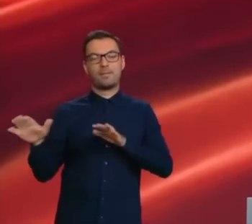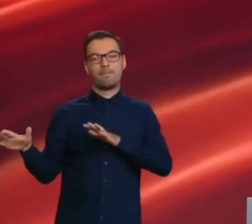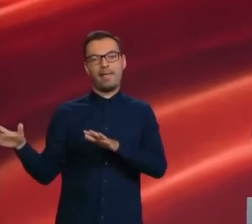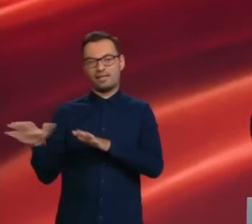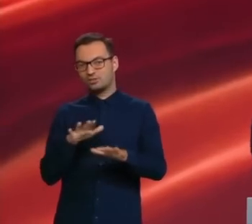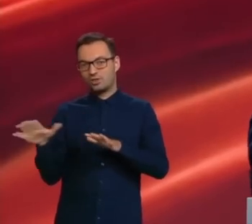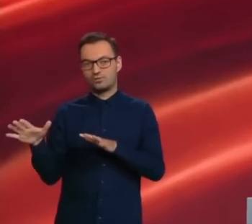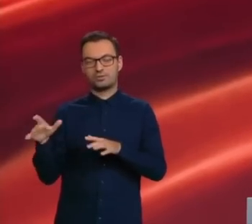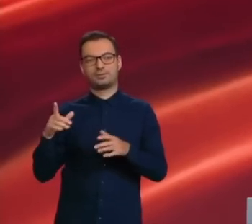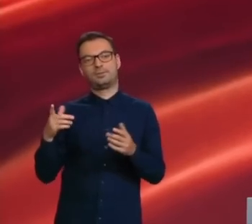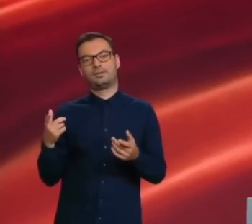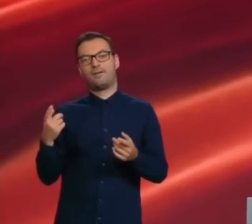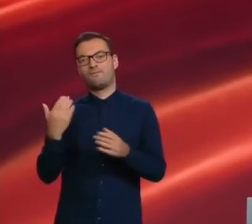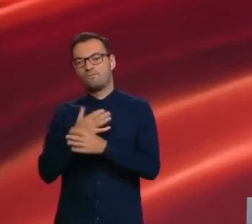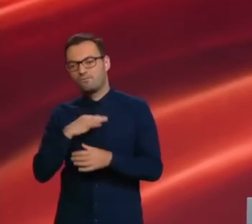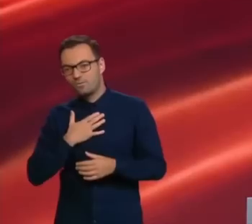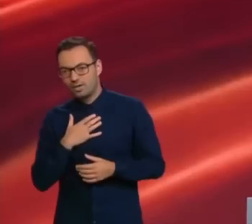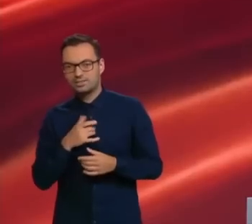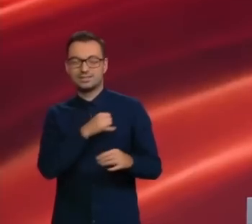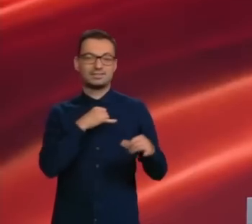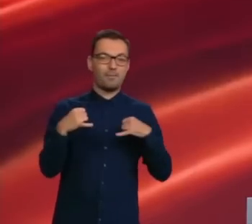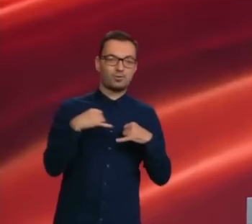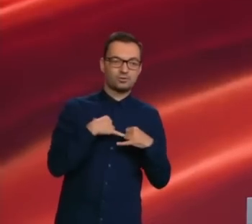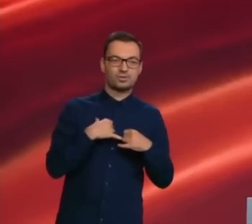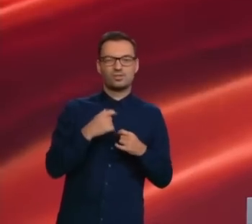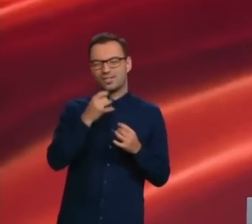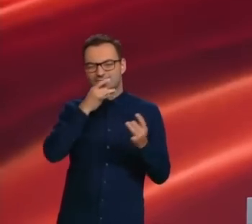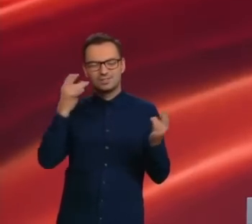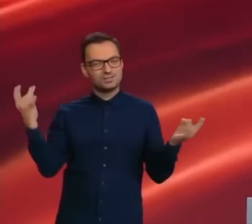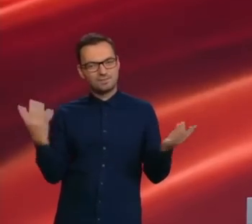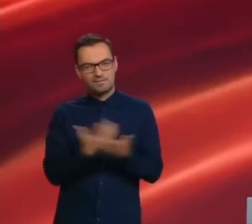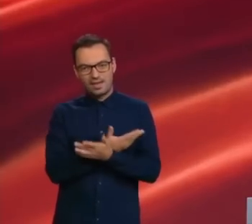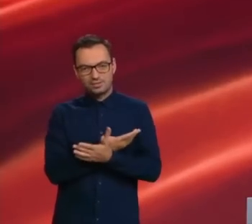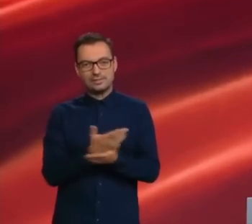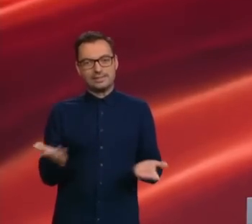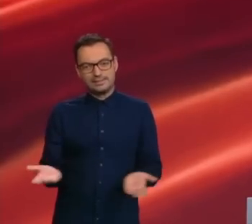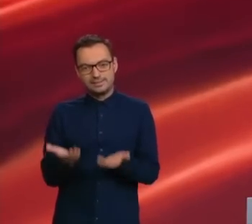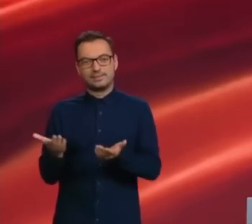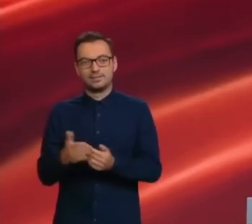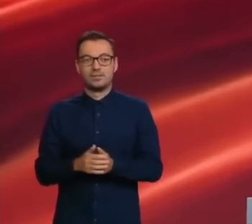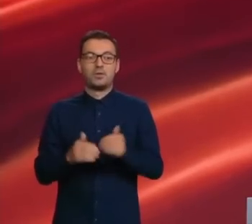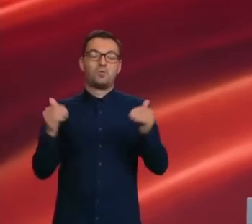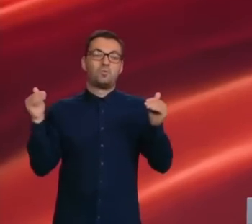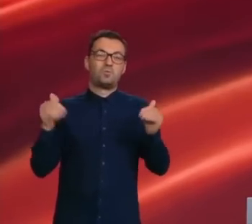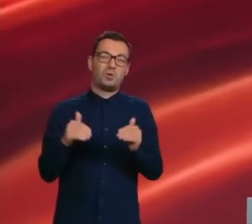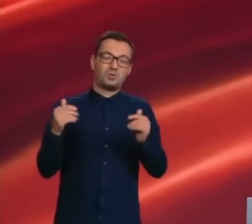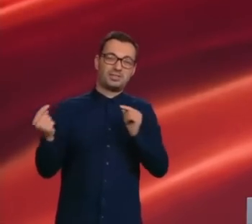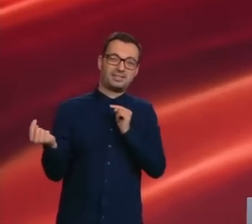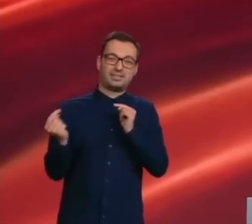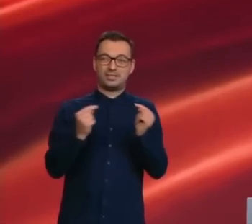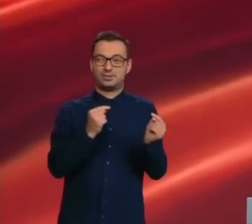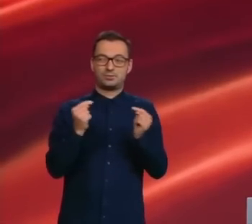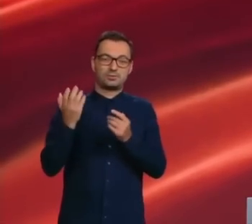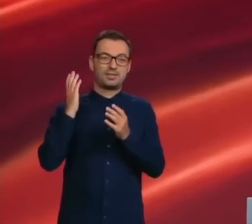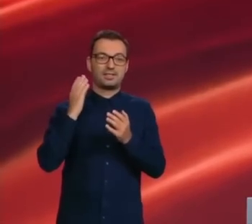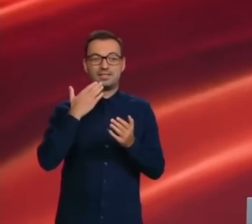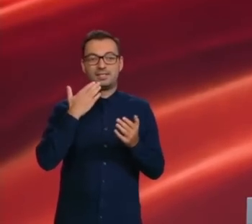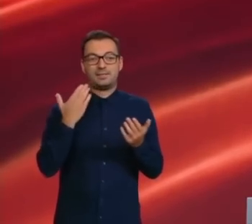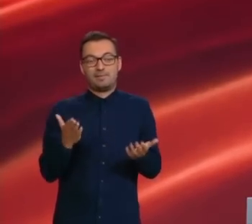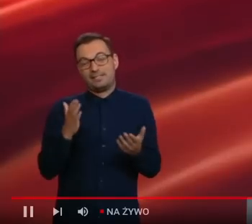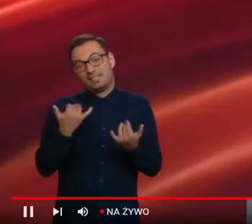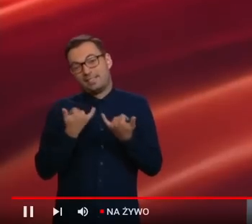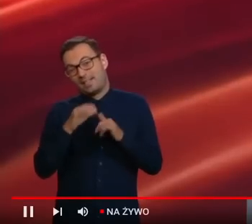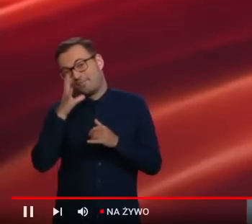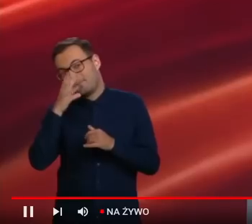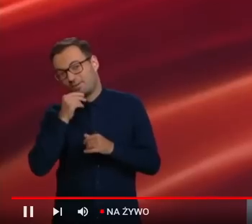strukturach, na przedsiębiorców, na samorządowców, na pewną świeżość w polskiej polityce. Być może ta dyskusja nabierze innego formatu.